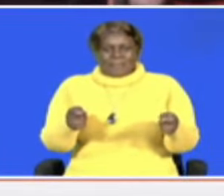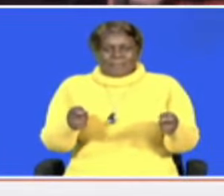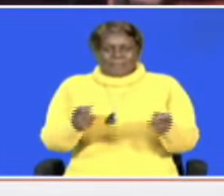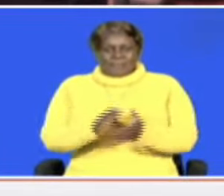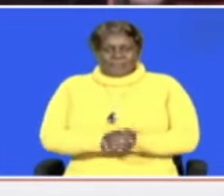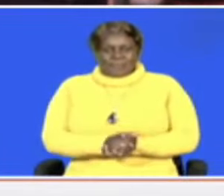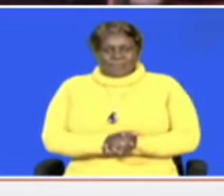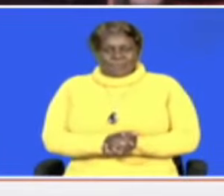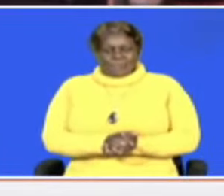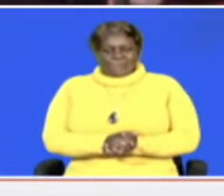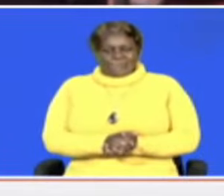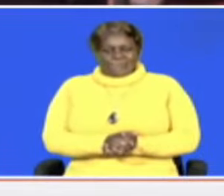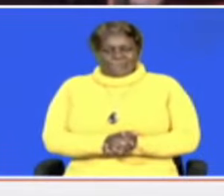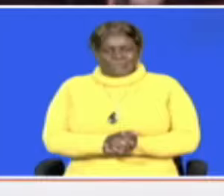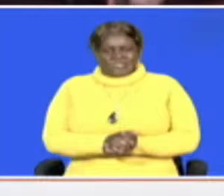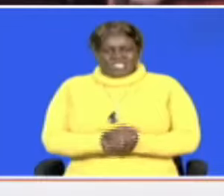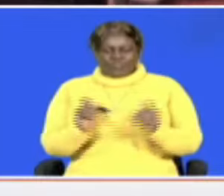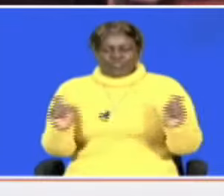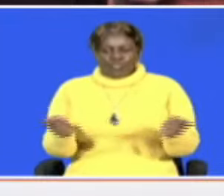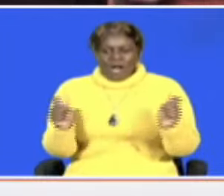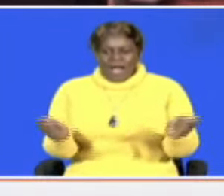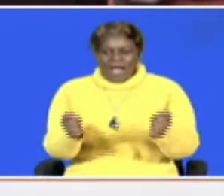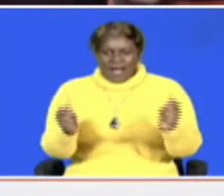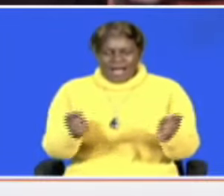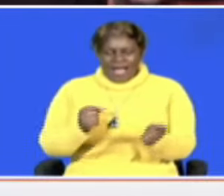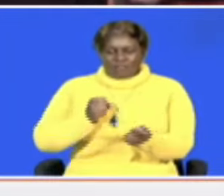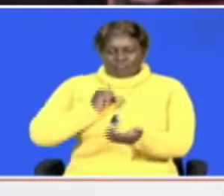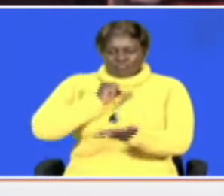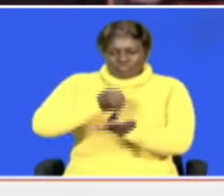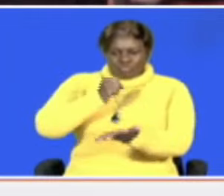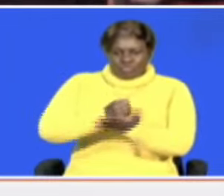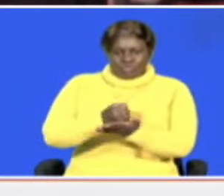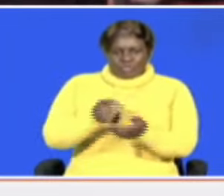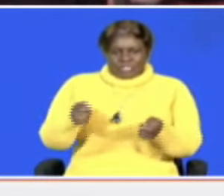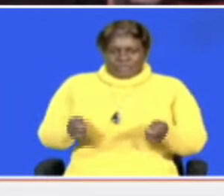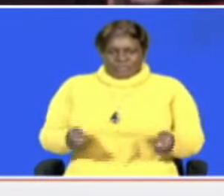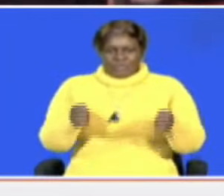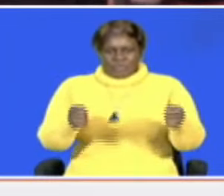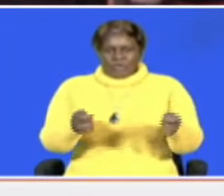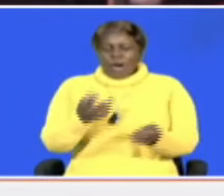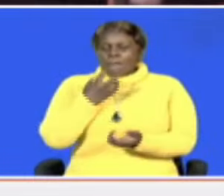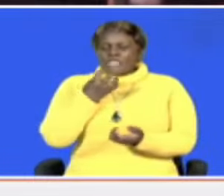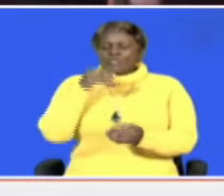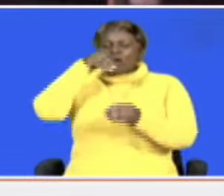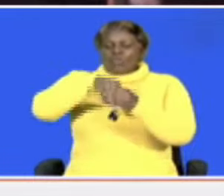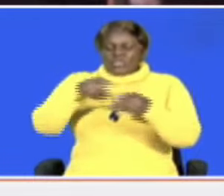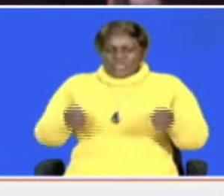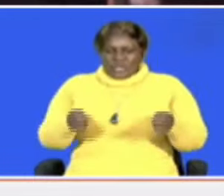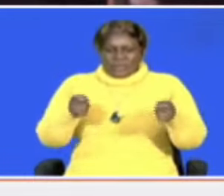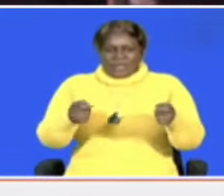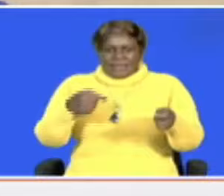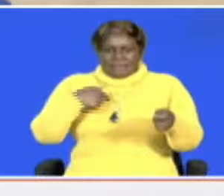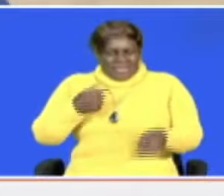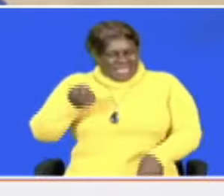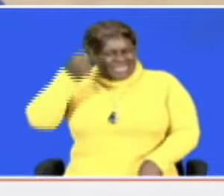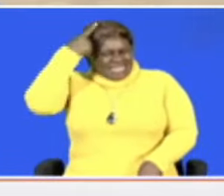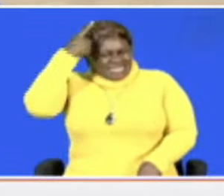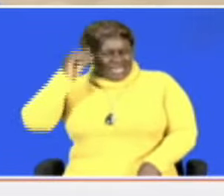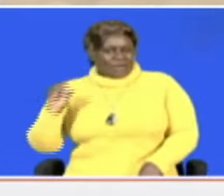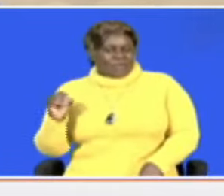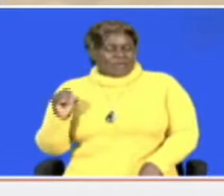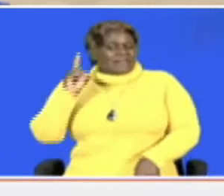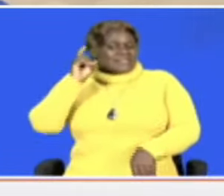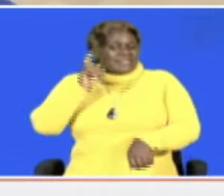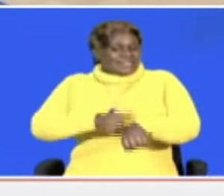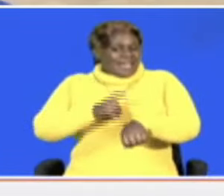expensive. Mimi ni maneno ya mganga, mchawi, na juu ya urubaru, machungwa iko juu ya urubaru, mimi hapana elewa. It is high